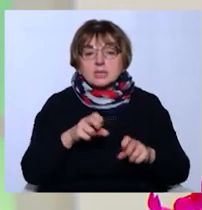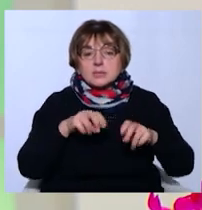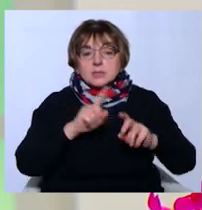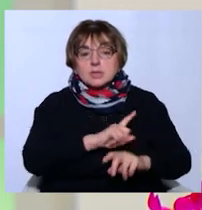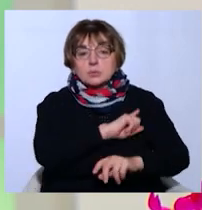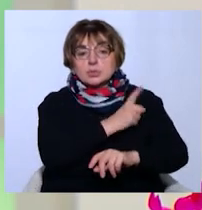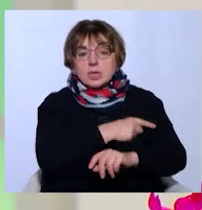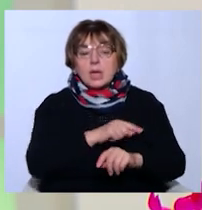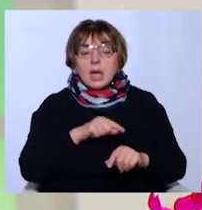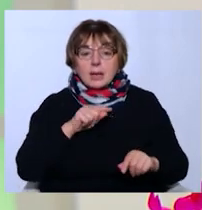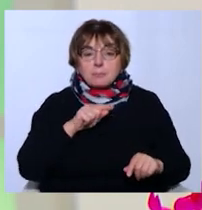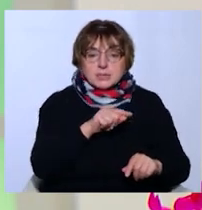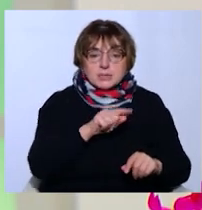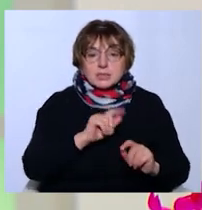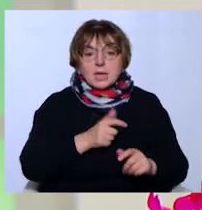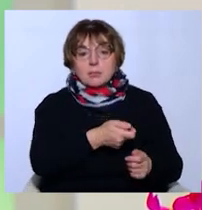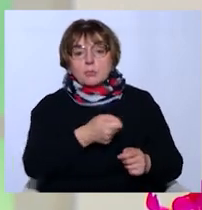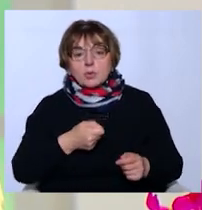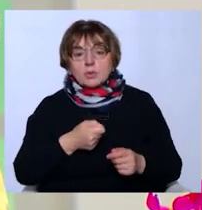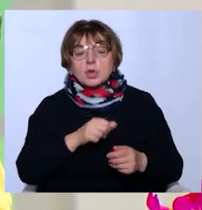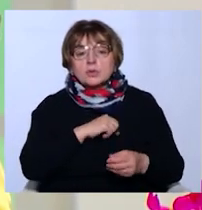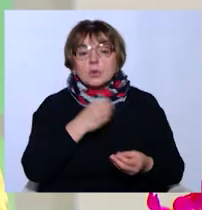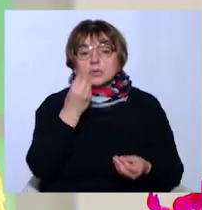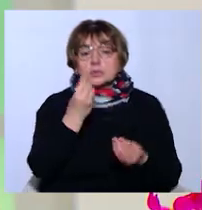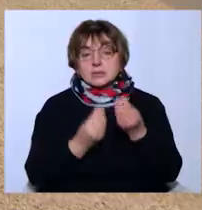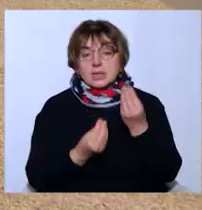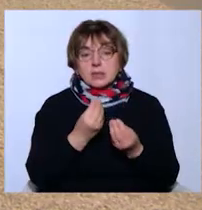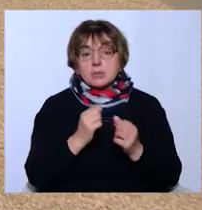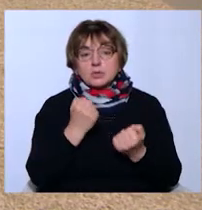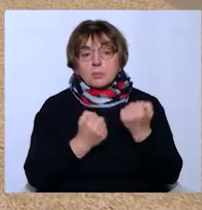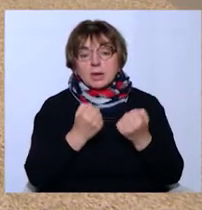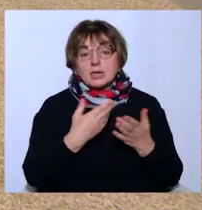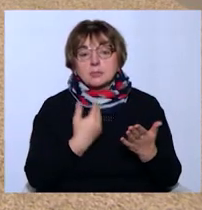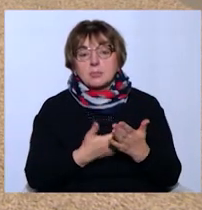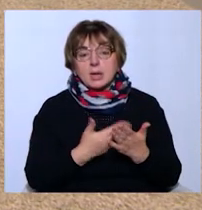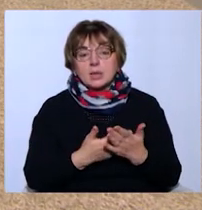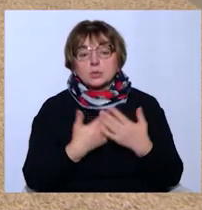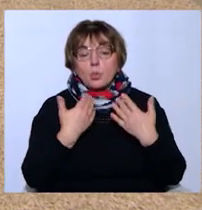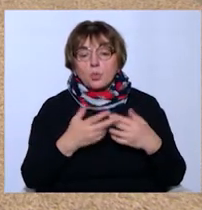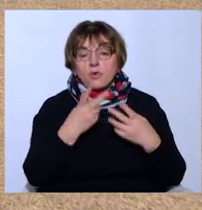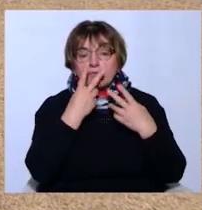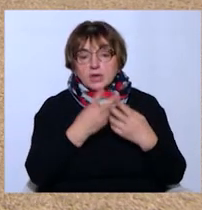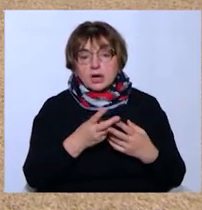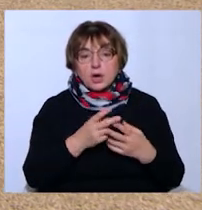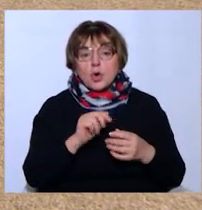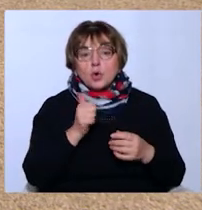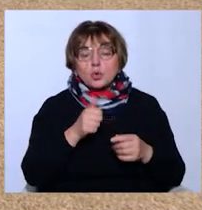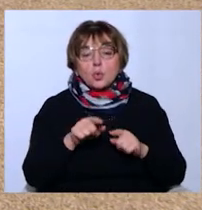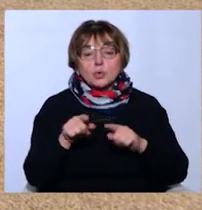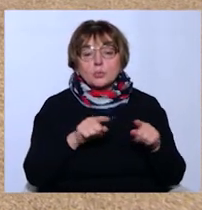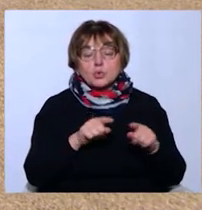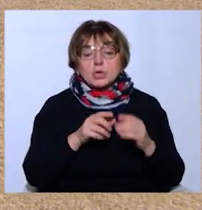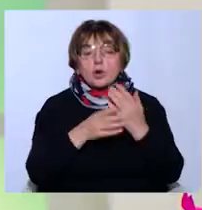ბიძგით ან მოქაჩვით. მოდით ჩვენ ახლა სათამაშო მანქანის მაგალითზე უკვე განსაზღვროთ, როგორ